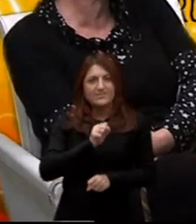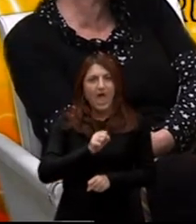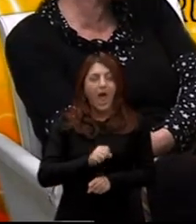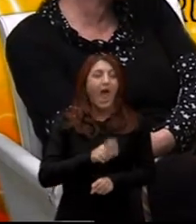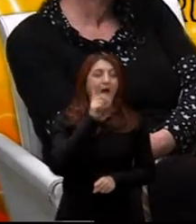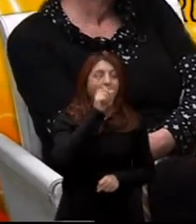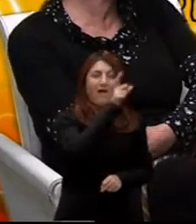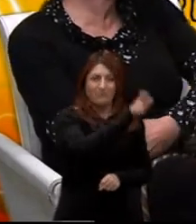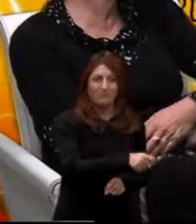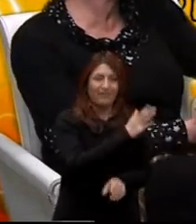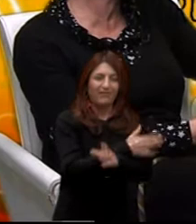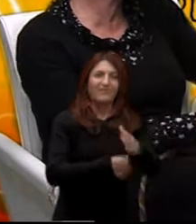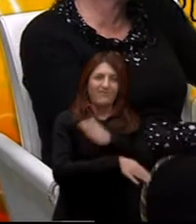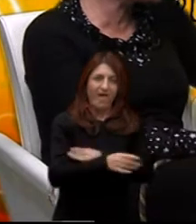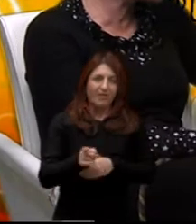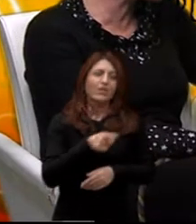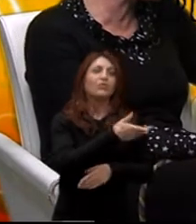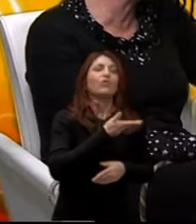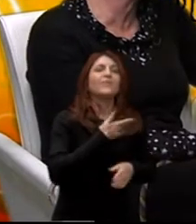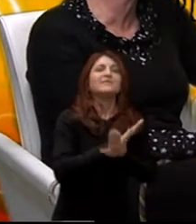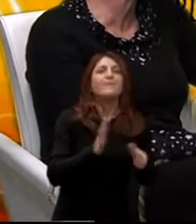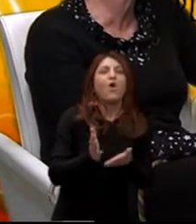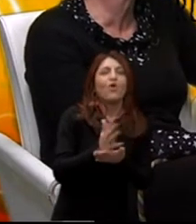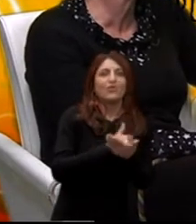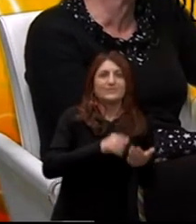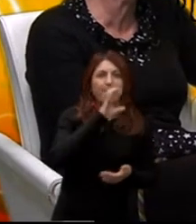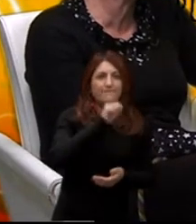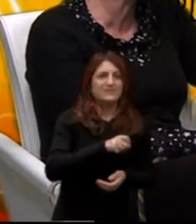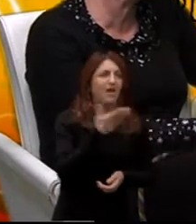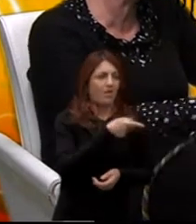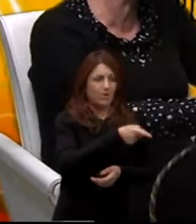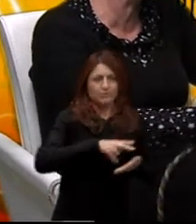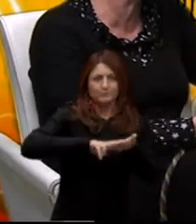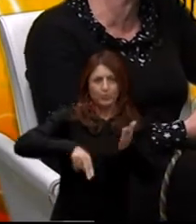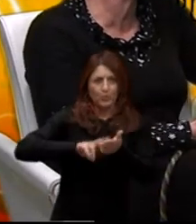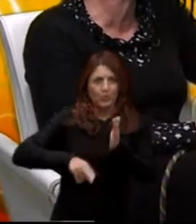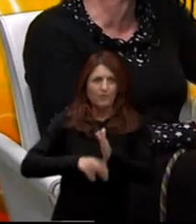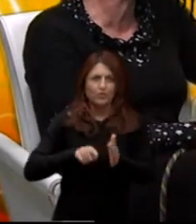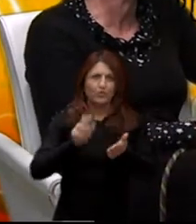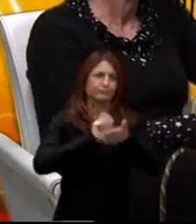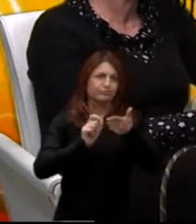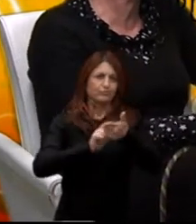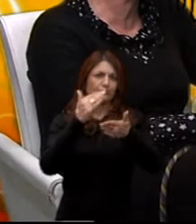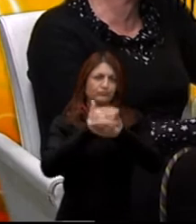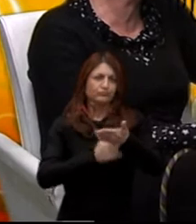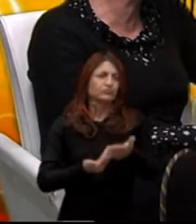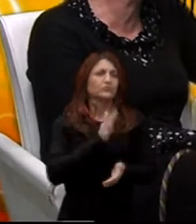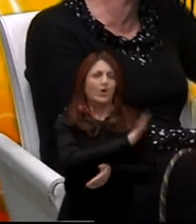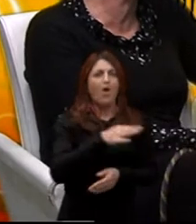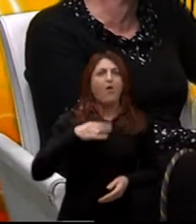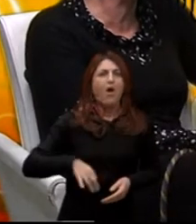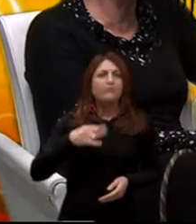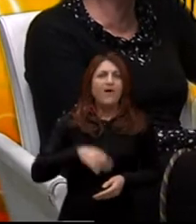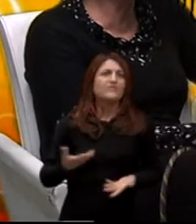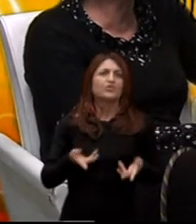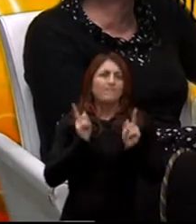na korištenje. I onog dana kada oni završe obuku i kad potpišu ugovor, u kojem su naravno pobrojane obaveze koje se oni